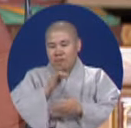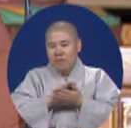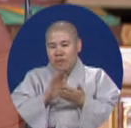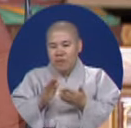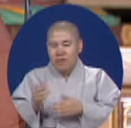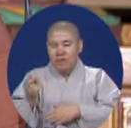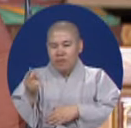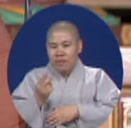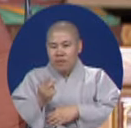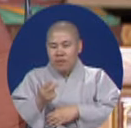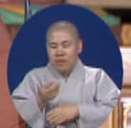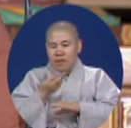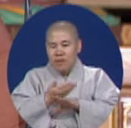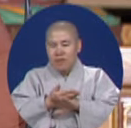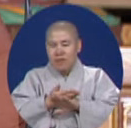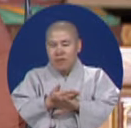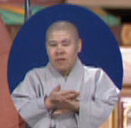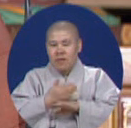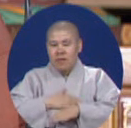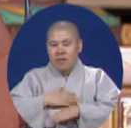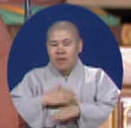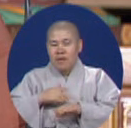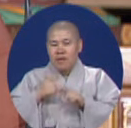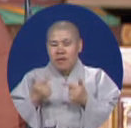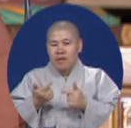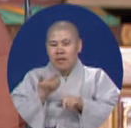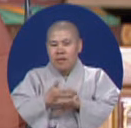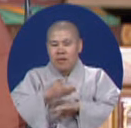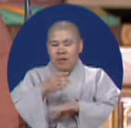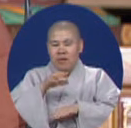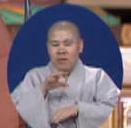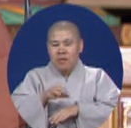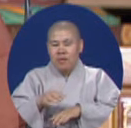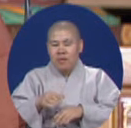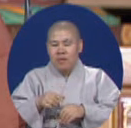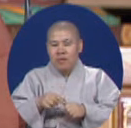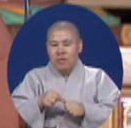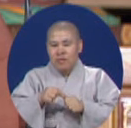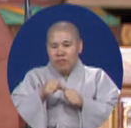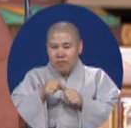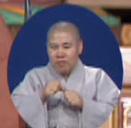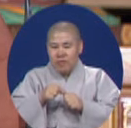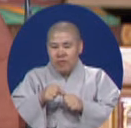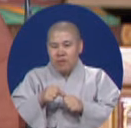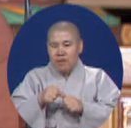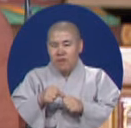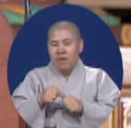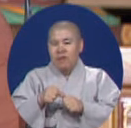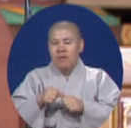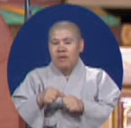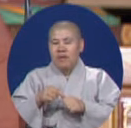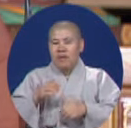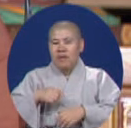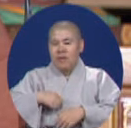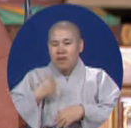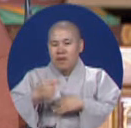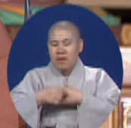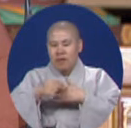또 저 나 아닌 밖의 것을 자꾸 구해드리는 그 반연심을 자기 마음으로 알고 이게